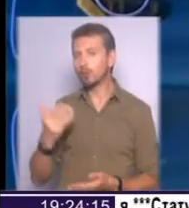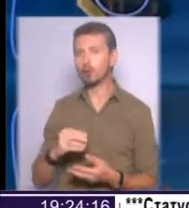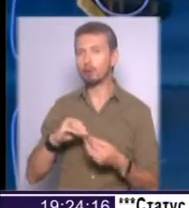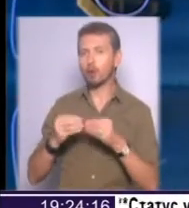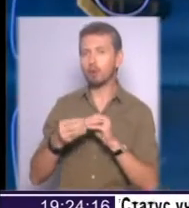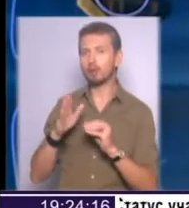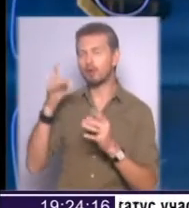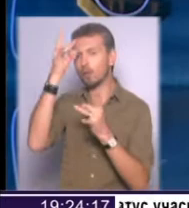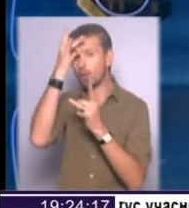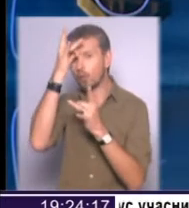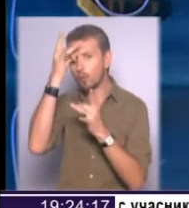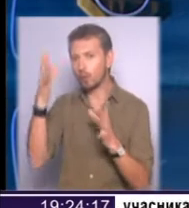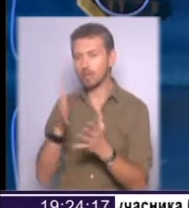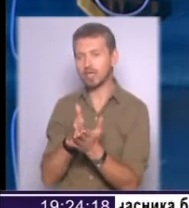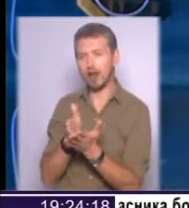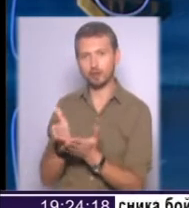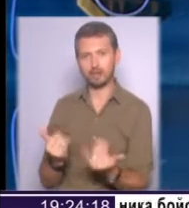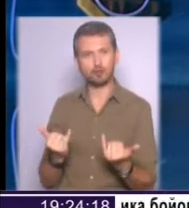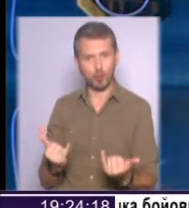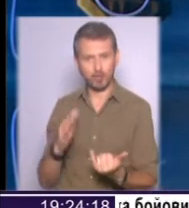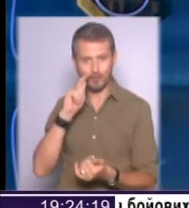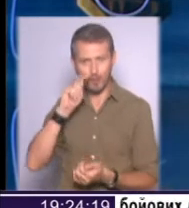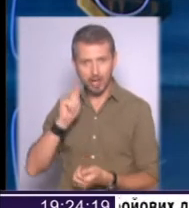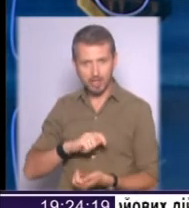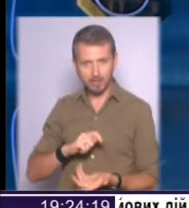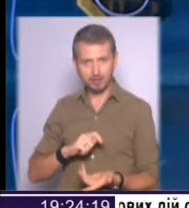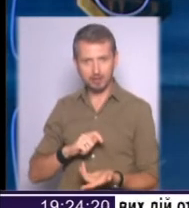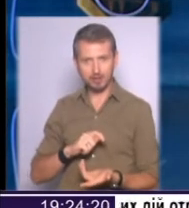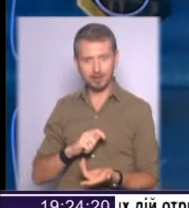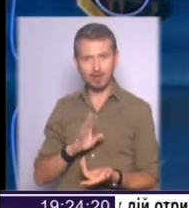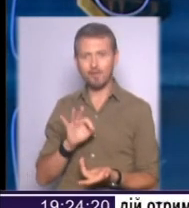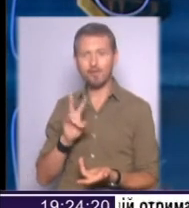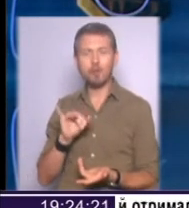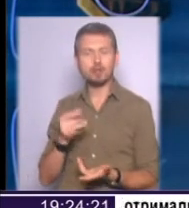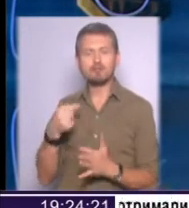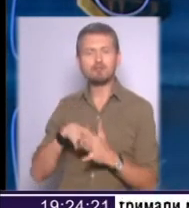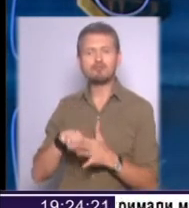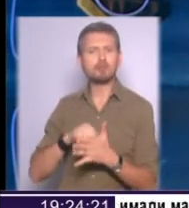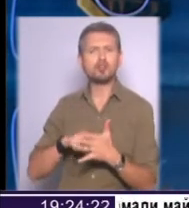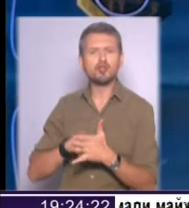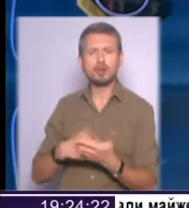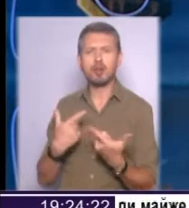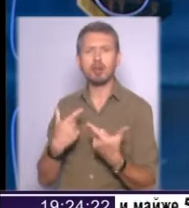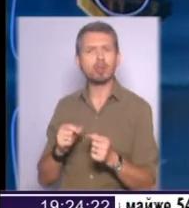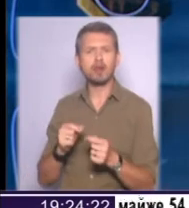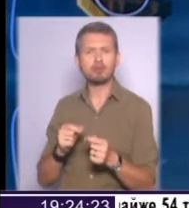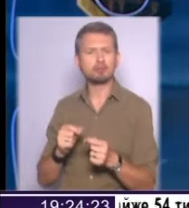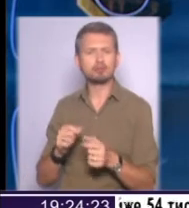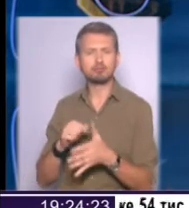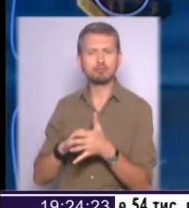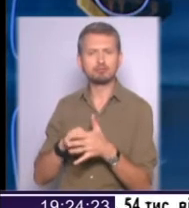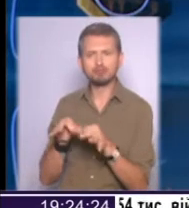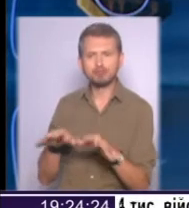в культурній галузі сьогодні в Україні, вони в чому їх причина, де їх корінь? В тому, що